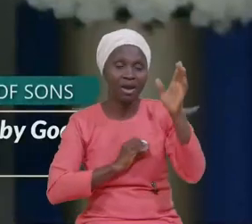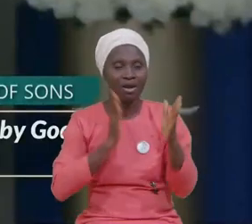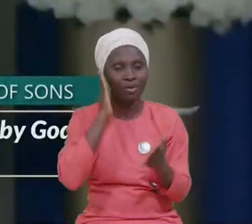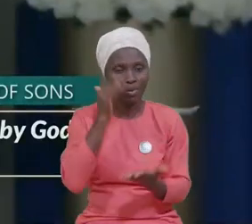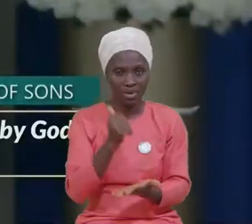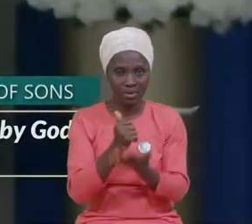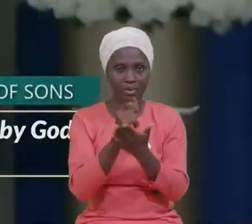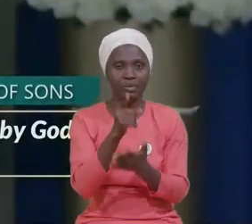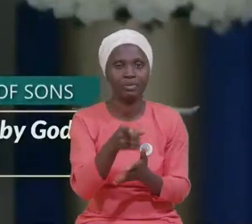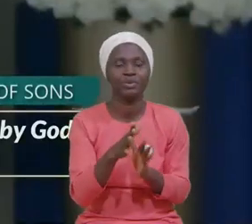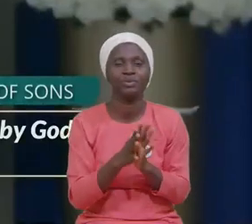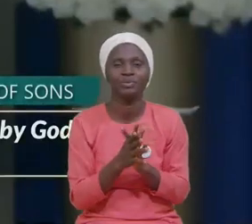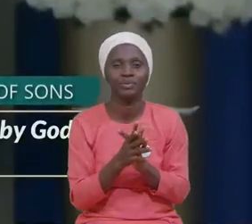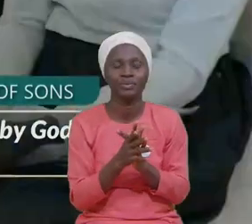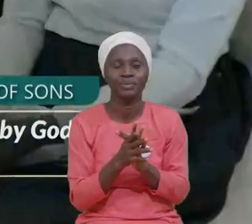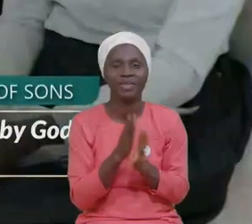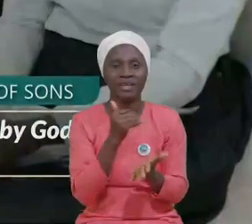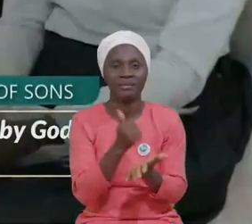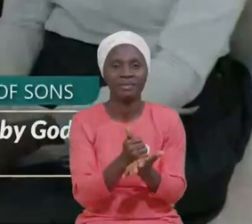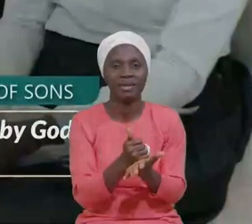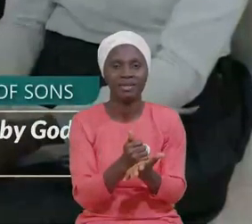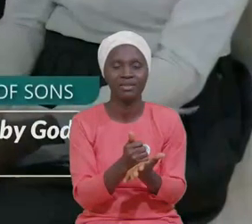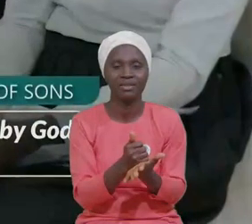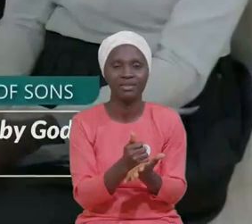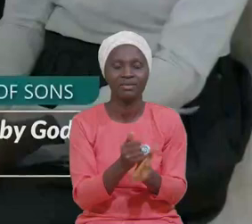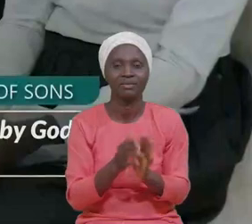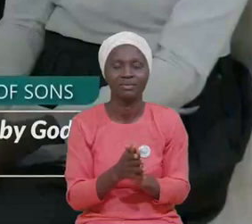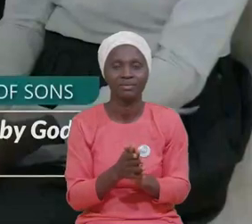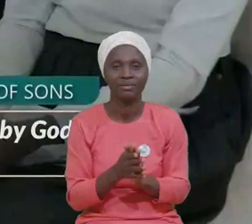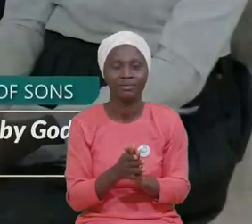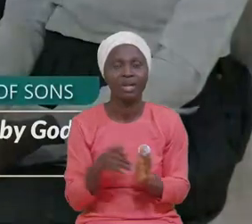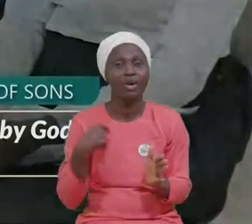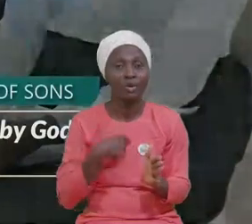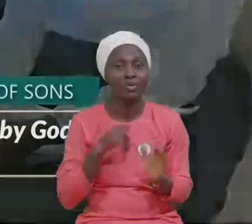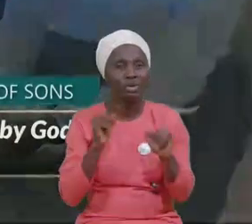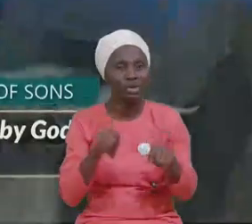à ton secours. Nous pouvons donc